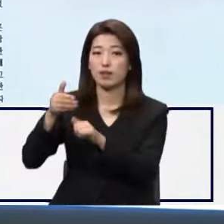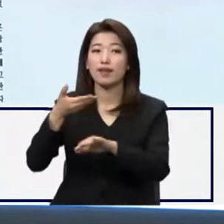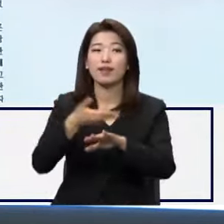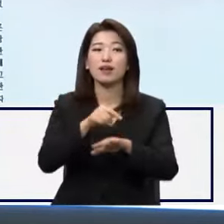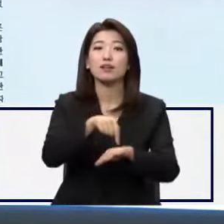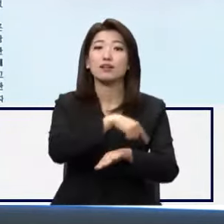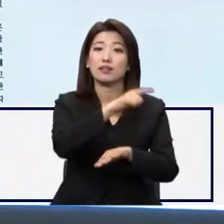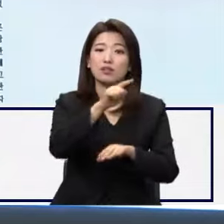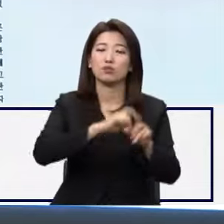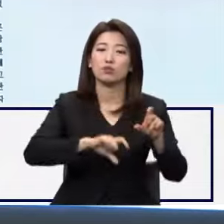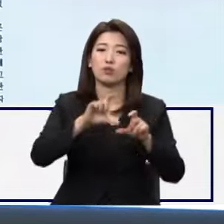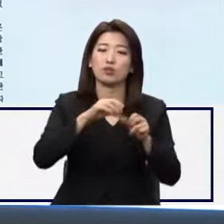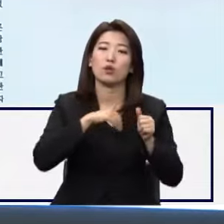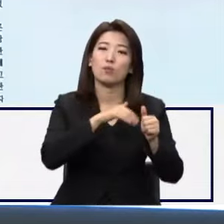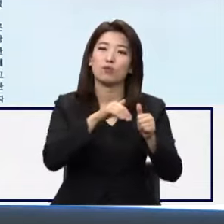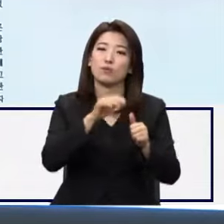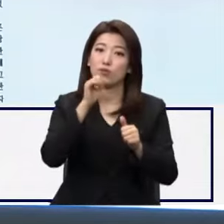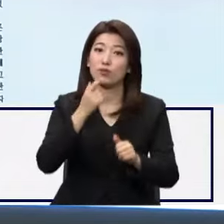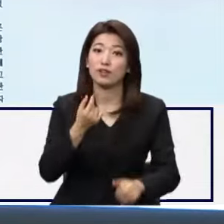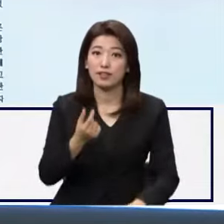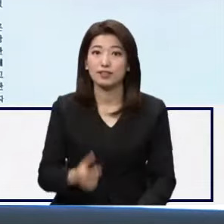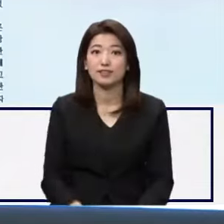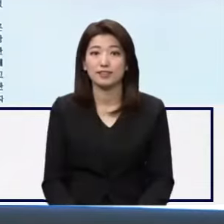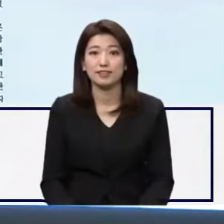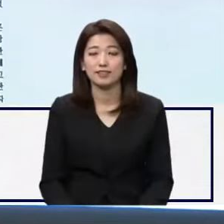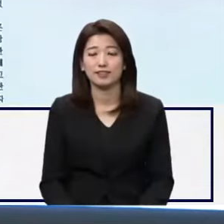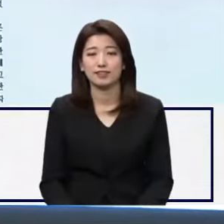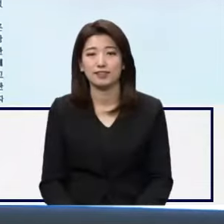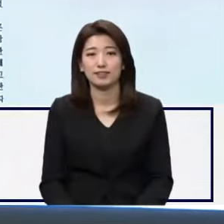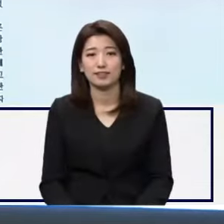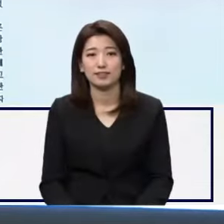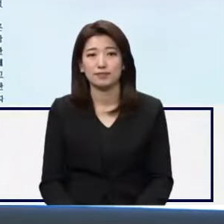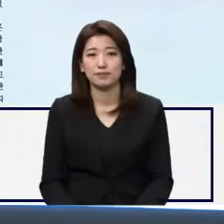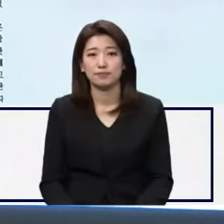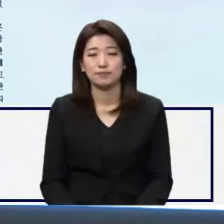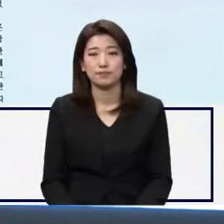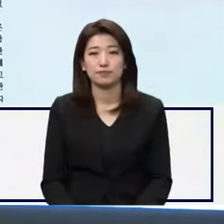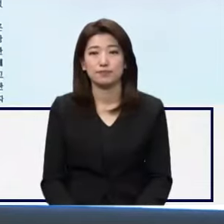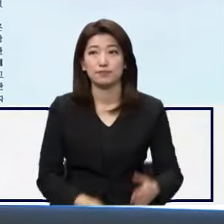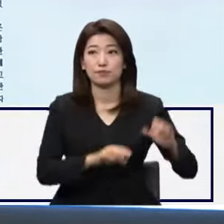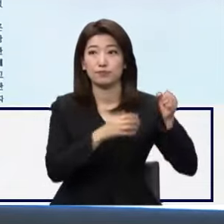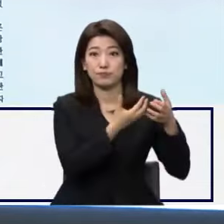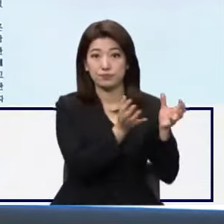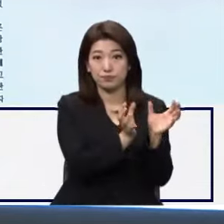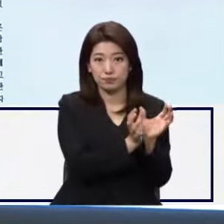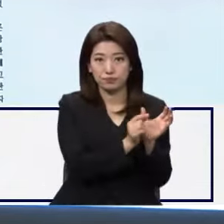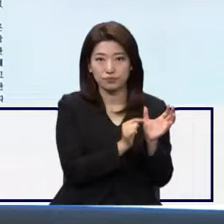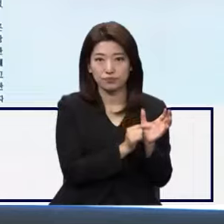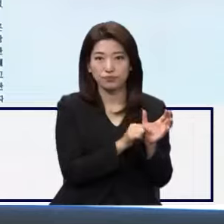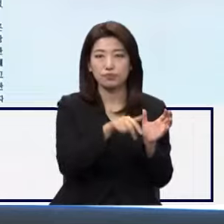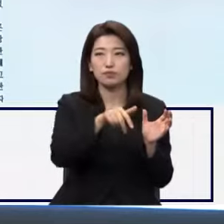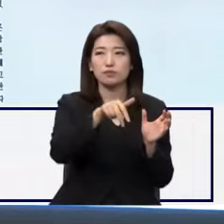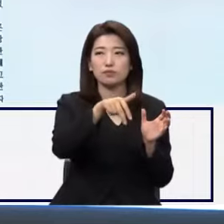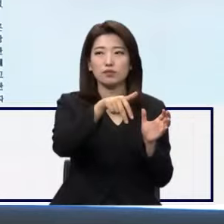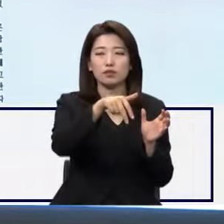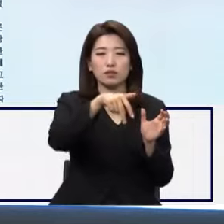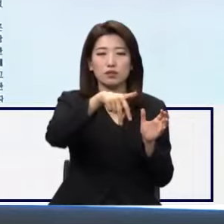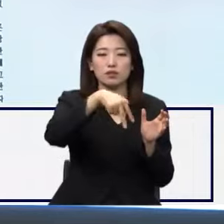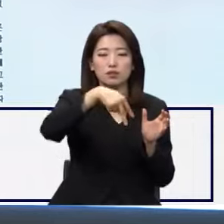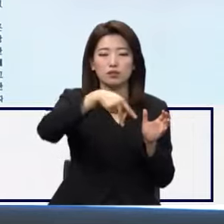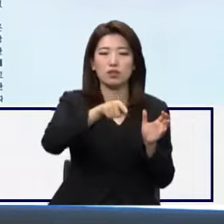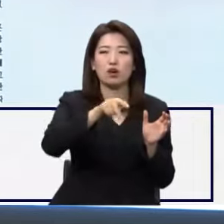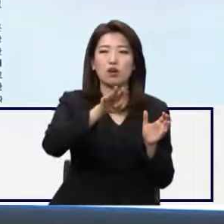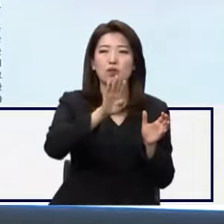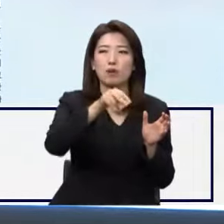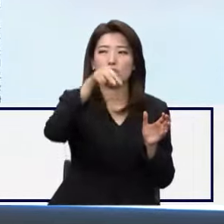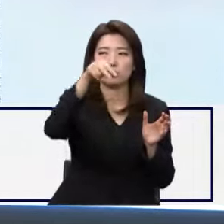얘기도 제가 잠시에 좀 짚어보겠습니다 입니다 일단 지금 당에서 요구를 받았다는 거죠 제목은 요청입니다 요청을